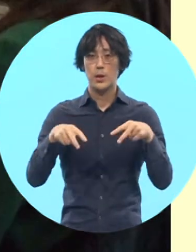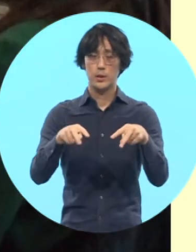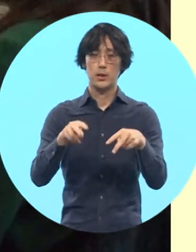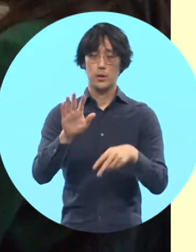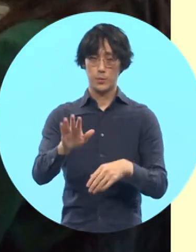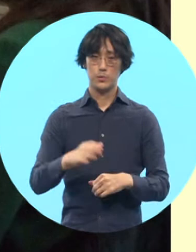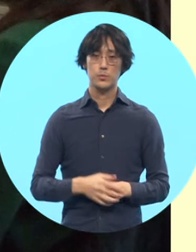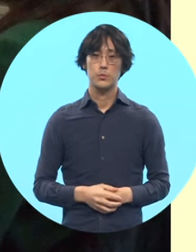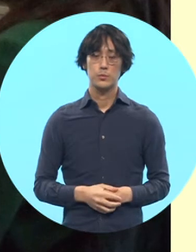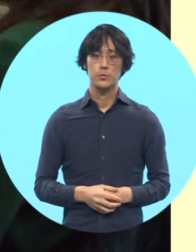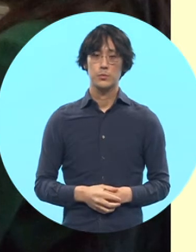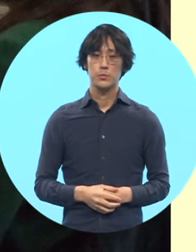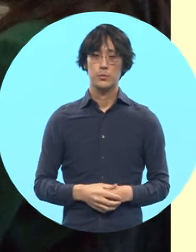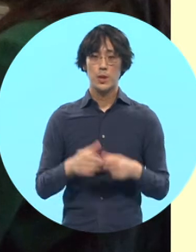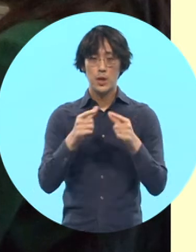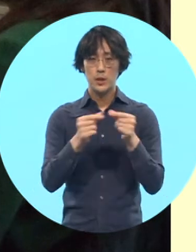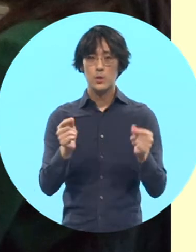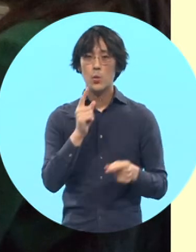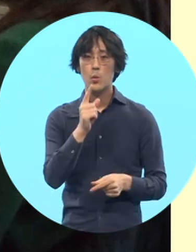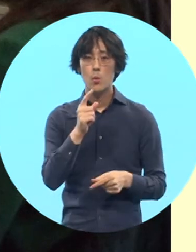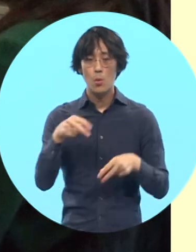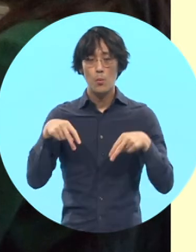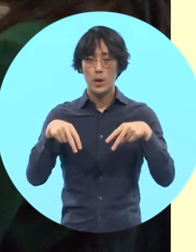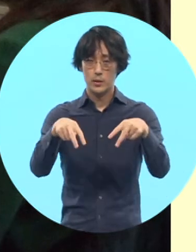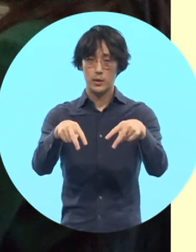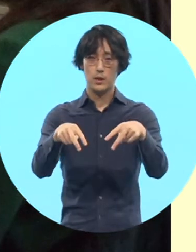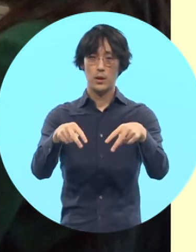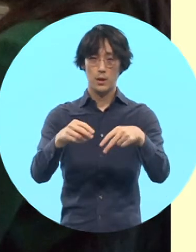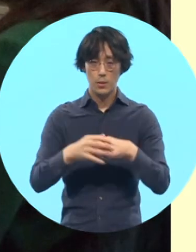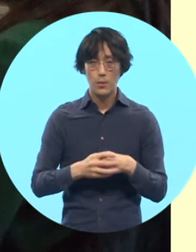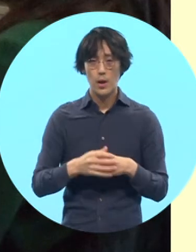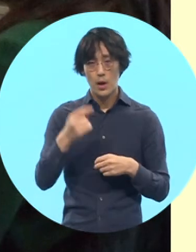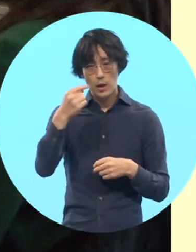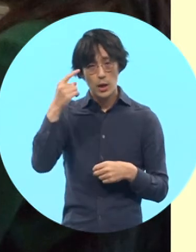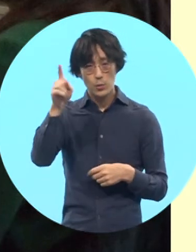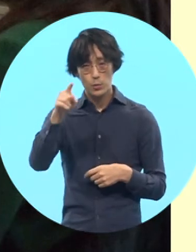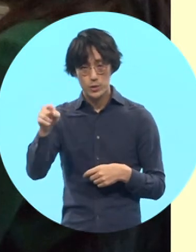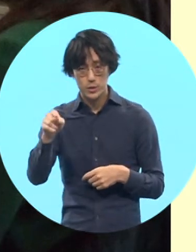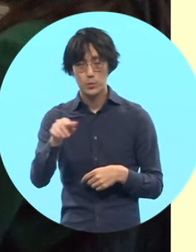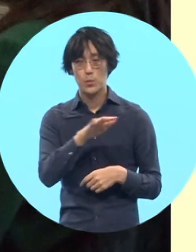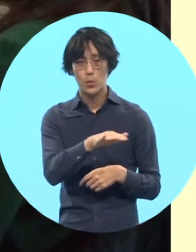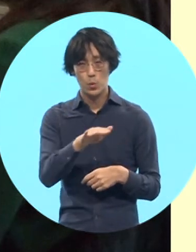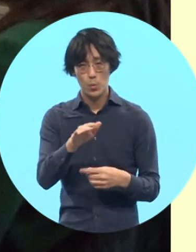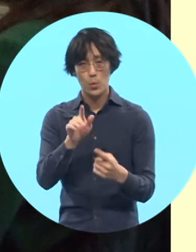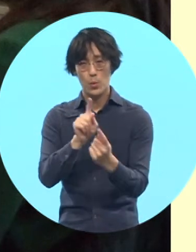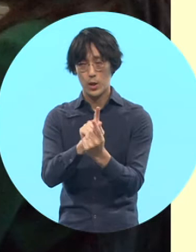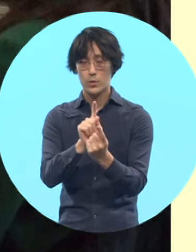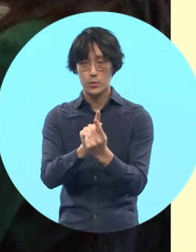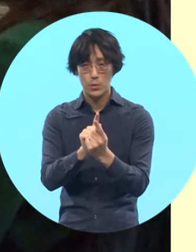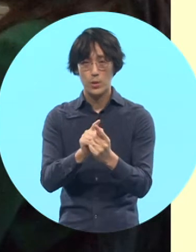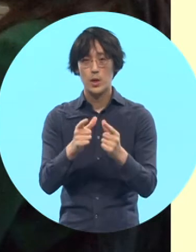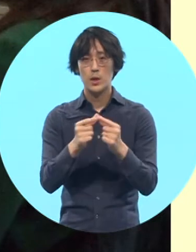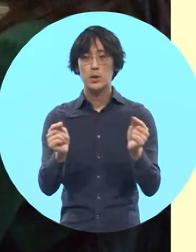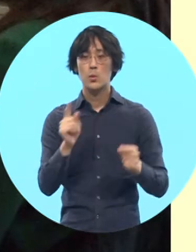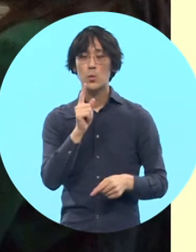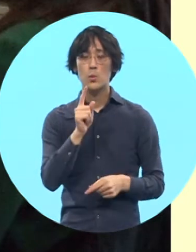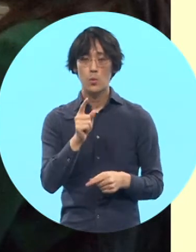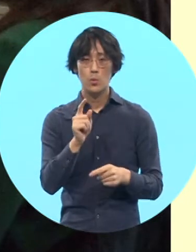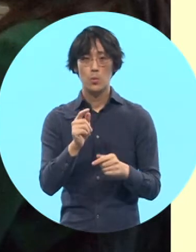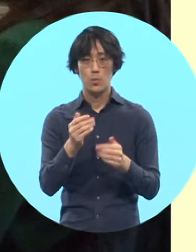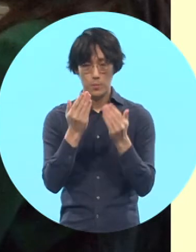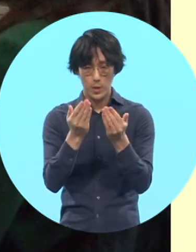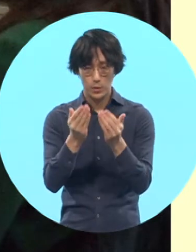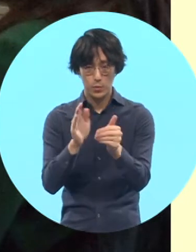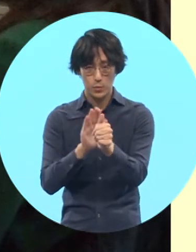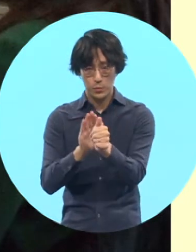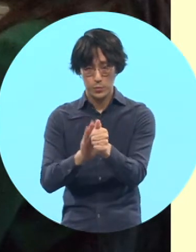日本語ボランティアは金沢に暮らす外国人やそのお子さんを対象に日本語の学習支援をする活動になります。